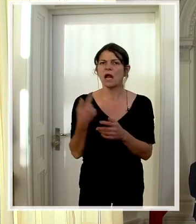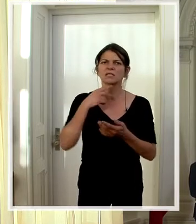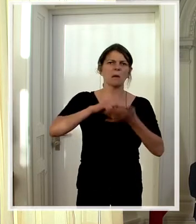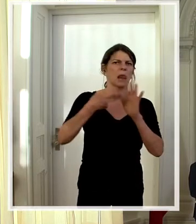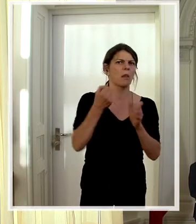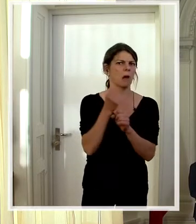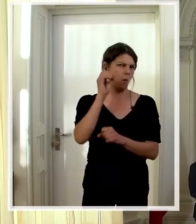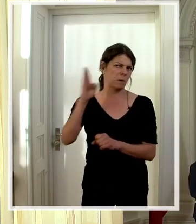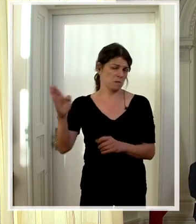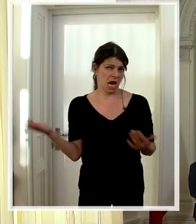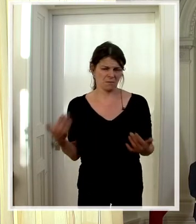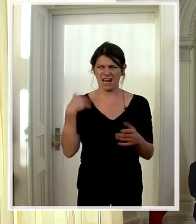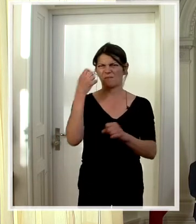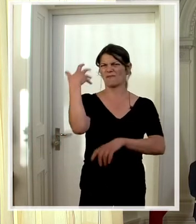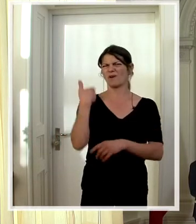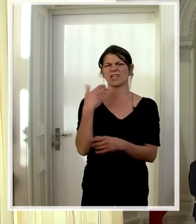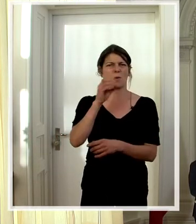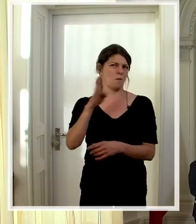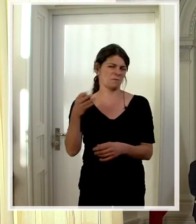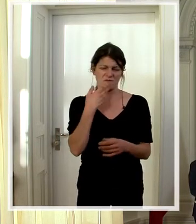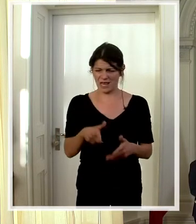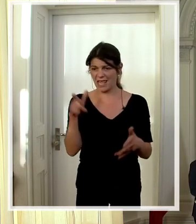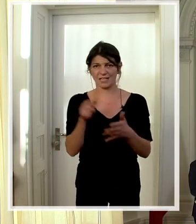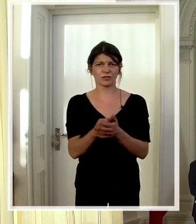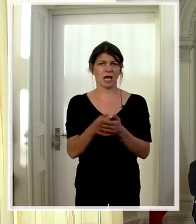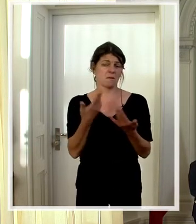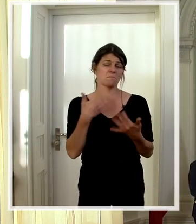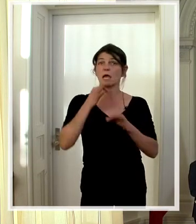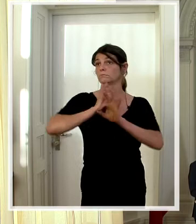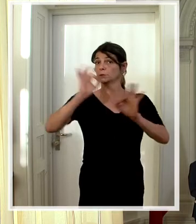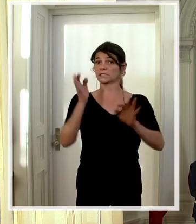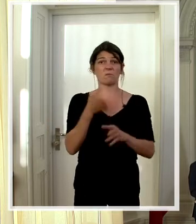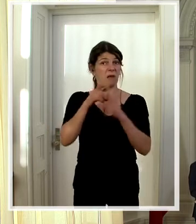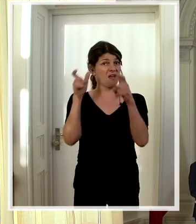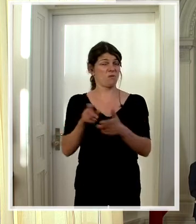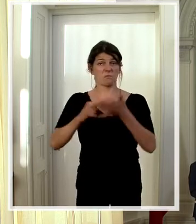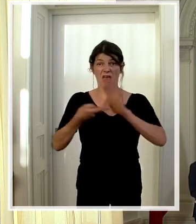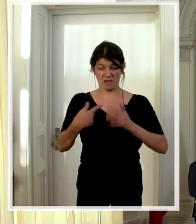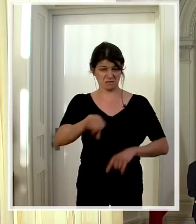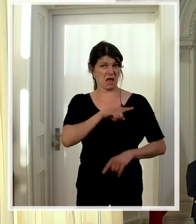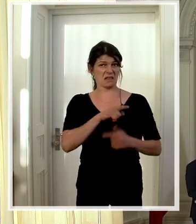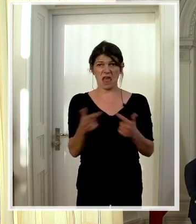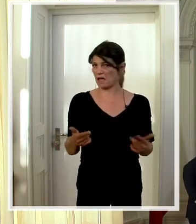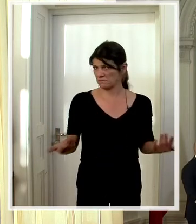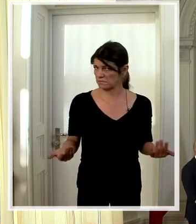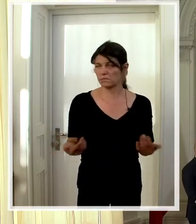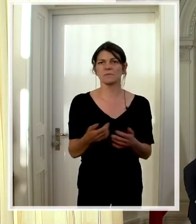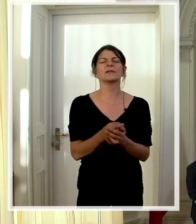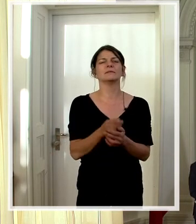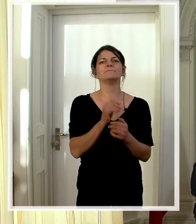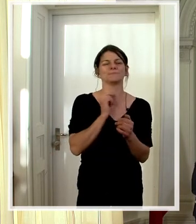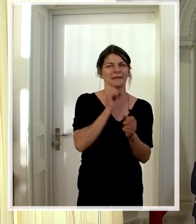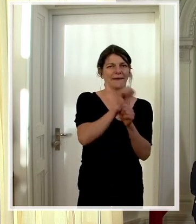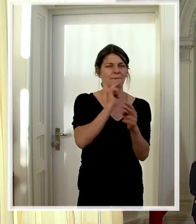ÖBB und ich kann mir nicht vorstellen, dass die ÖBB jetzt Liechtenstein die besseren Bahnhöfe plant als im eigenen Land. Also ich kann vielleicht dazu ausführen,